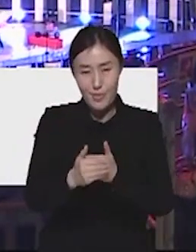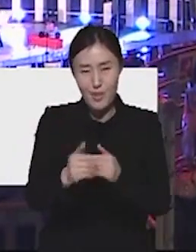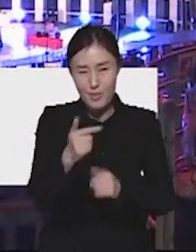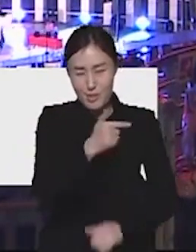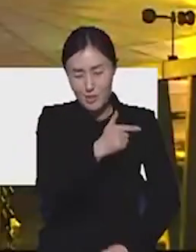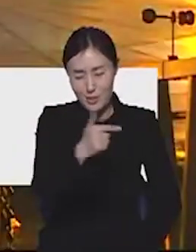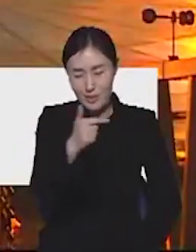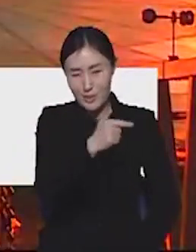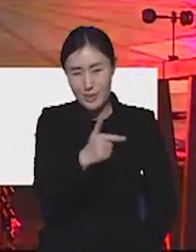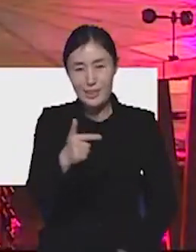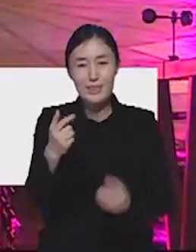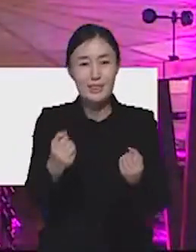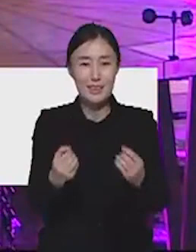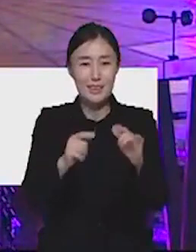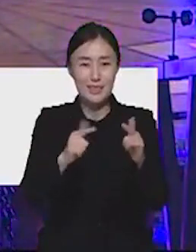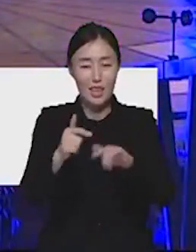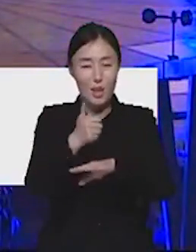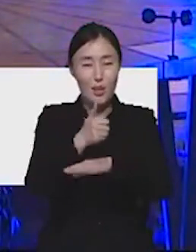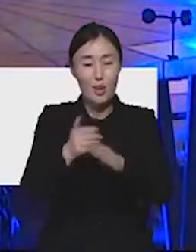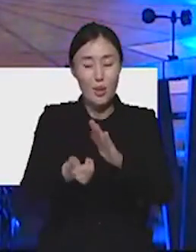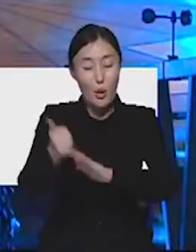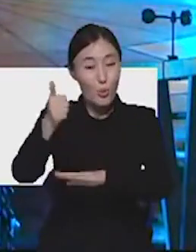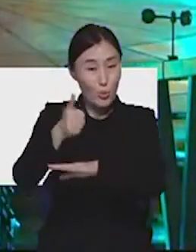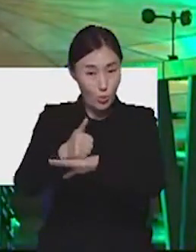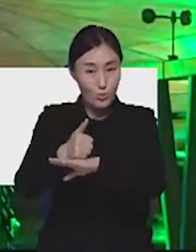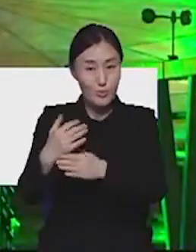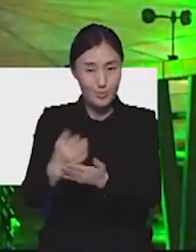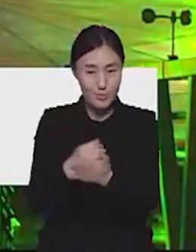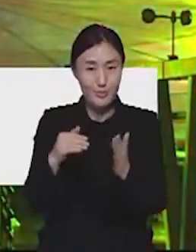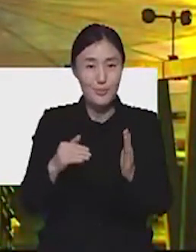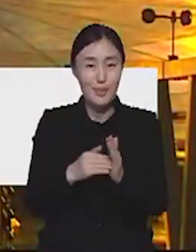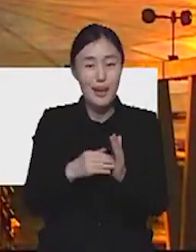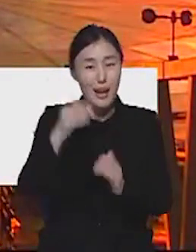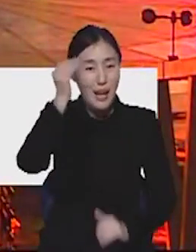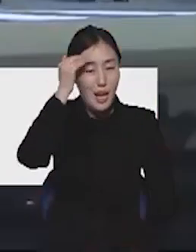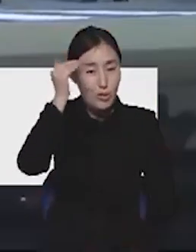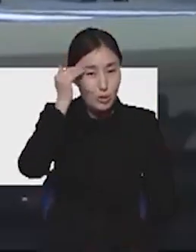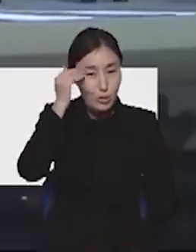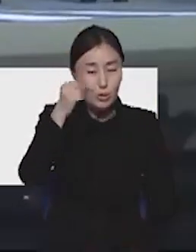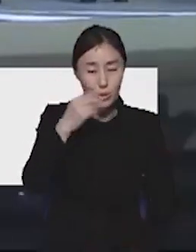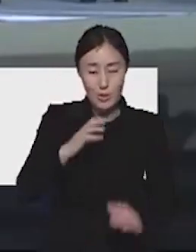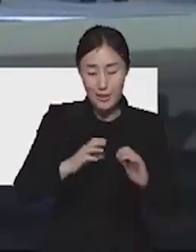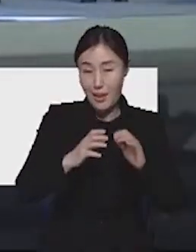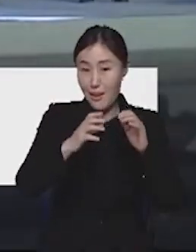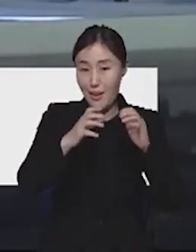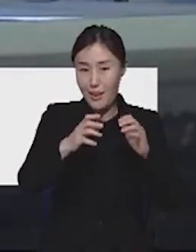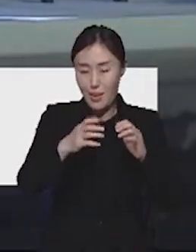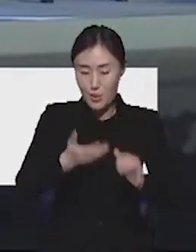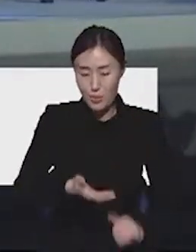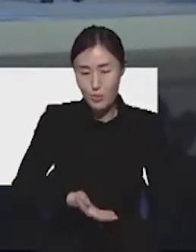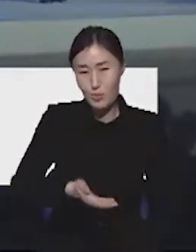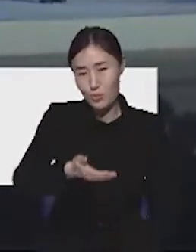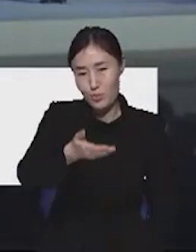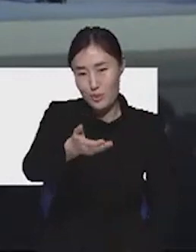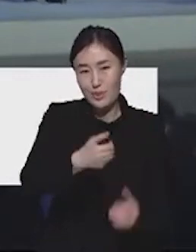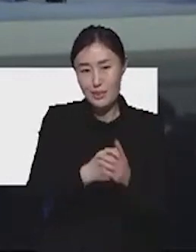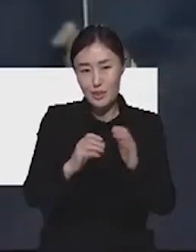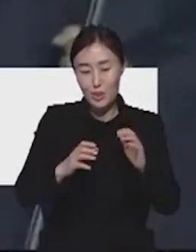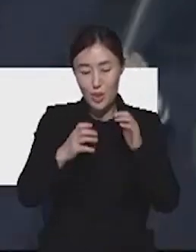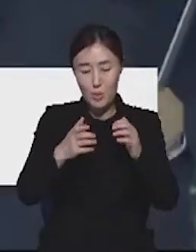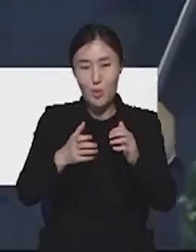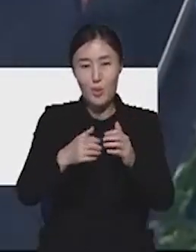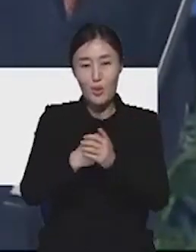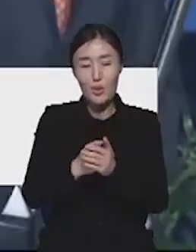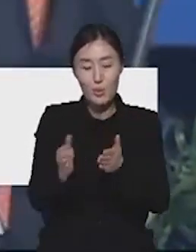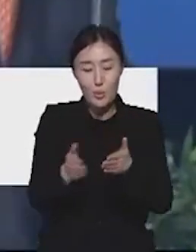메가 이벤트들이 큰 성공을 거두었고 대한민국을 넘어서 세계로 비상하는 글로벌